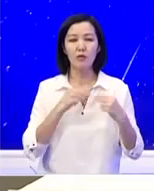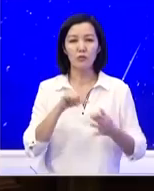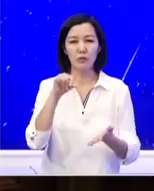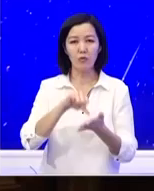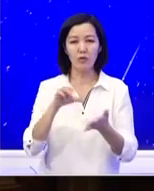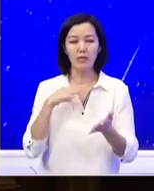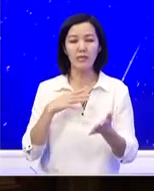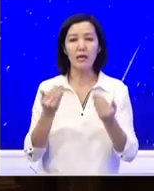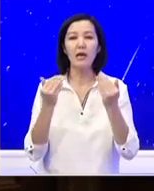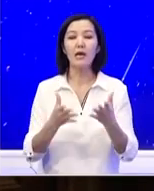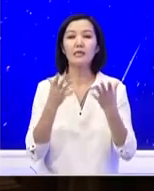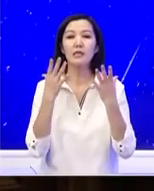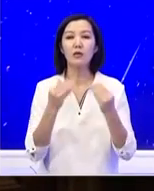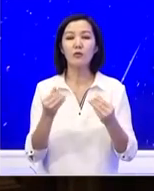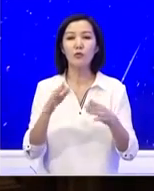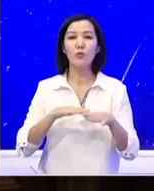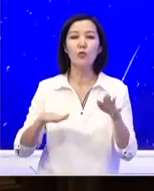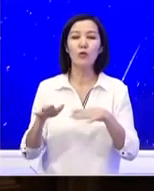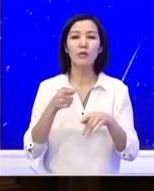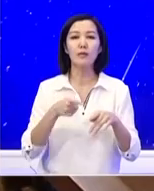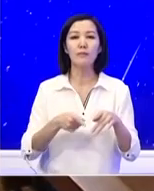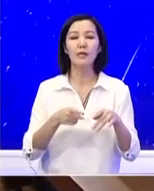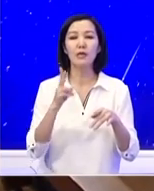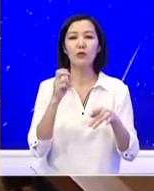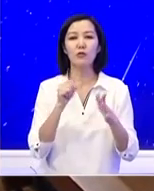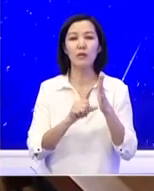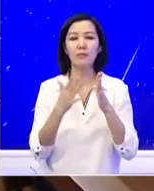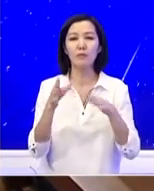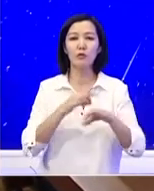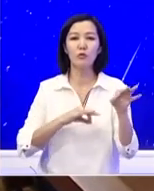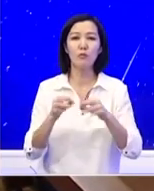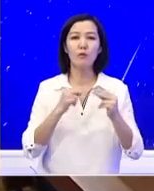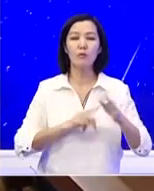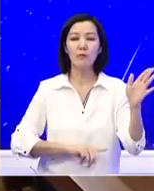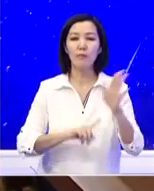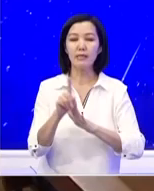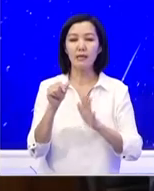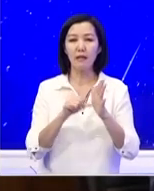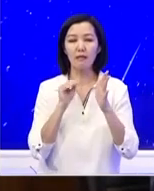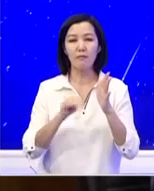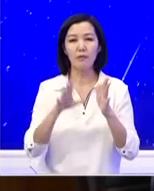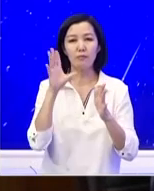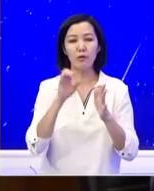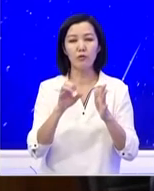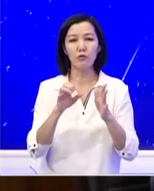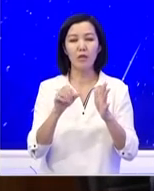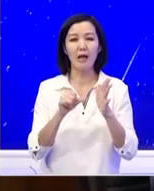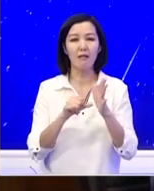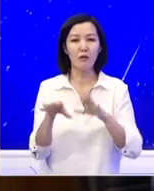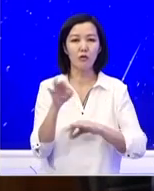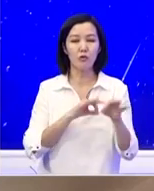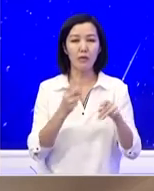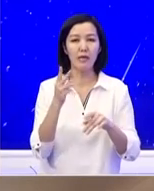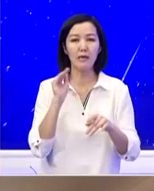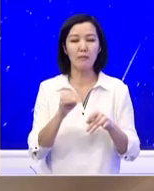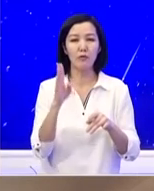орналасты. Қазіргі күні бірқатар өңірде 1265 жобамен жұмыс басталып кетті. Барлығы 6506 жоба.